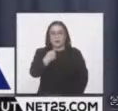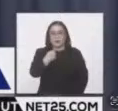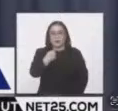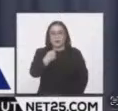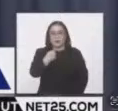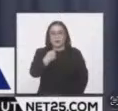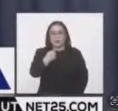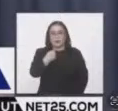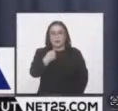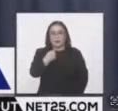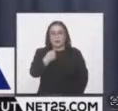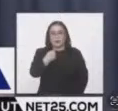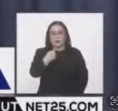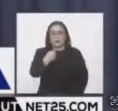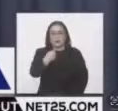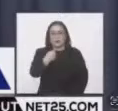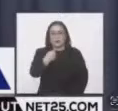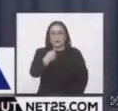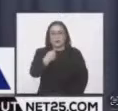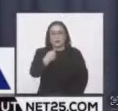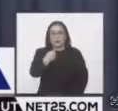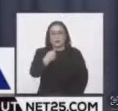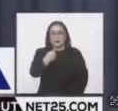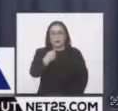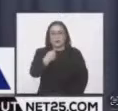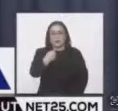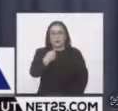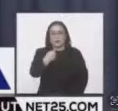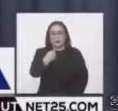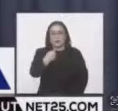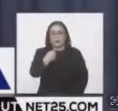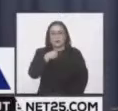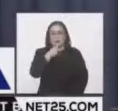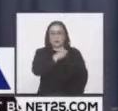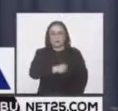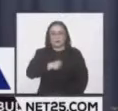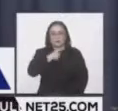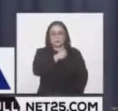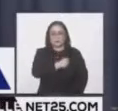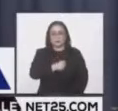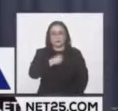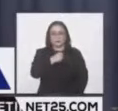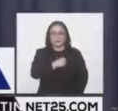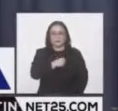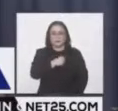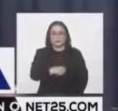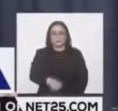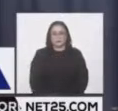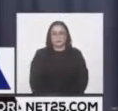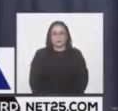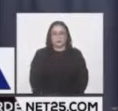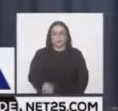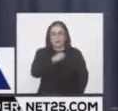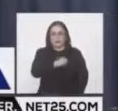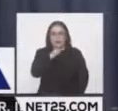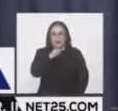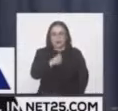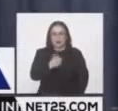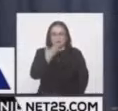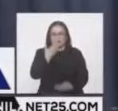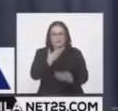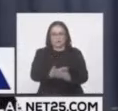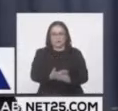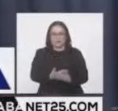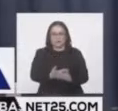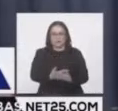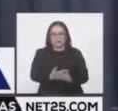pakulo na parang kasalanan mo Dios ko po Sorry kung hindi Nagustuhan yung pagpatakbo ko